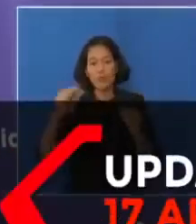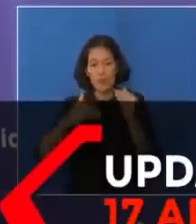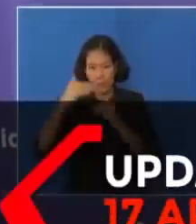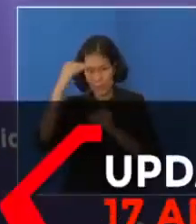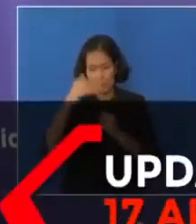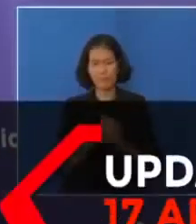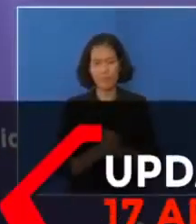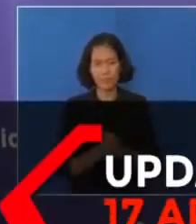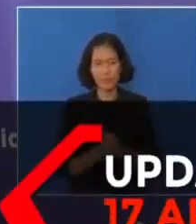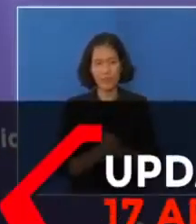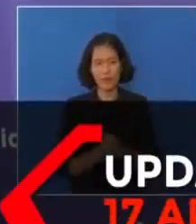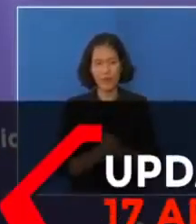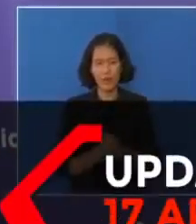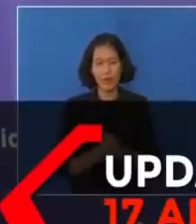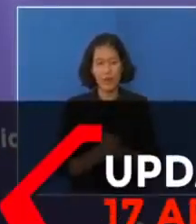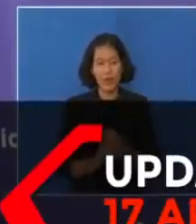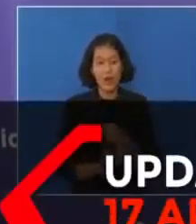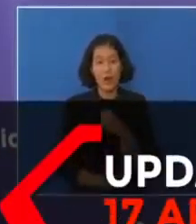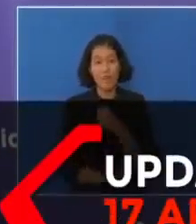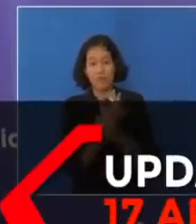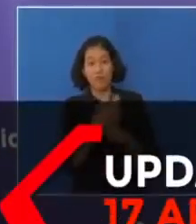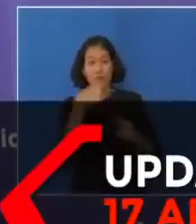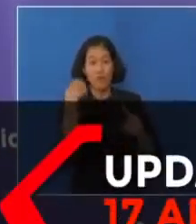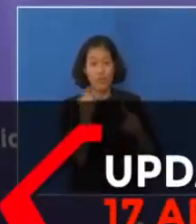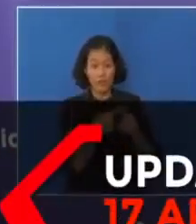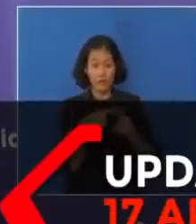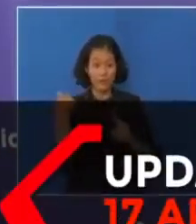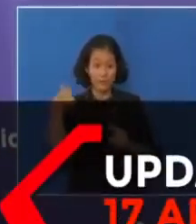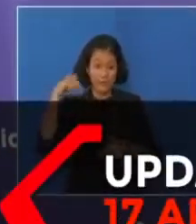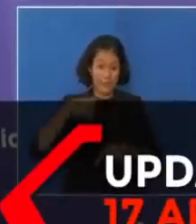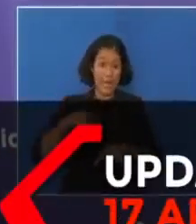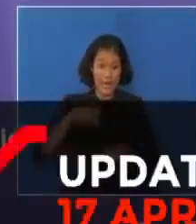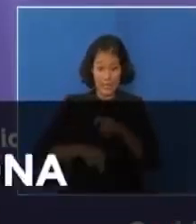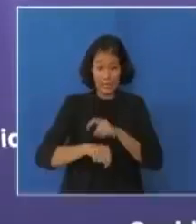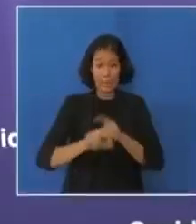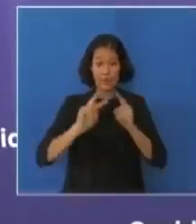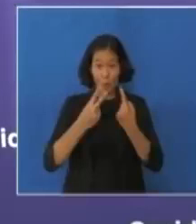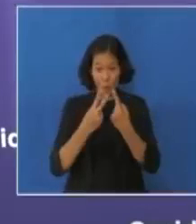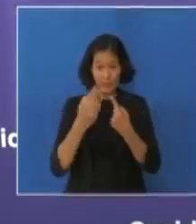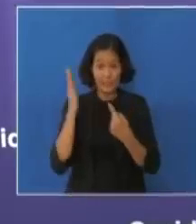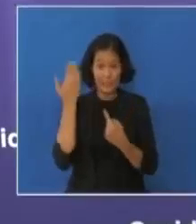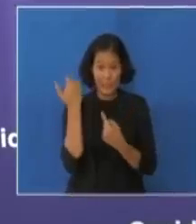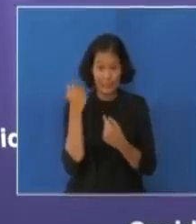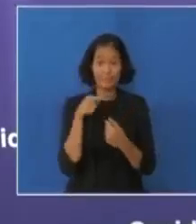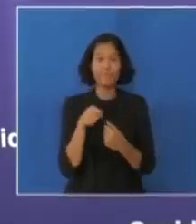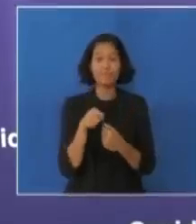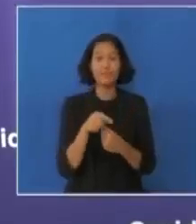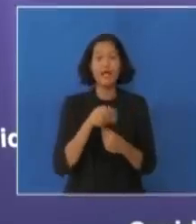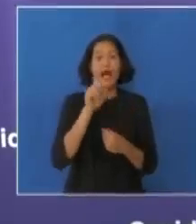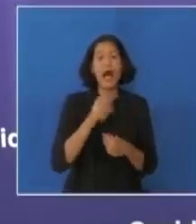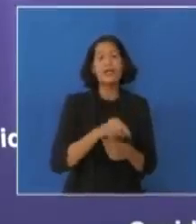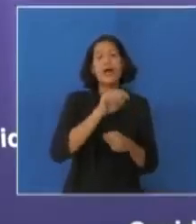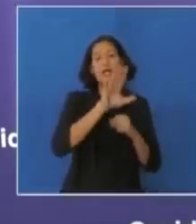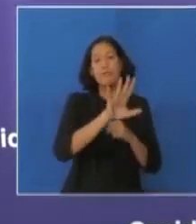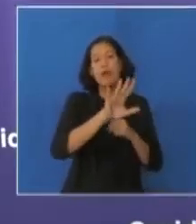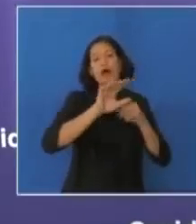Hai hasil positif Sampai dengan saat ini pada 12.00 tadi adalah